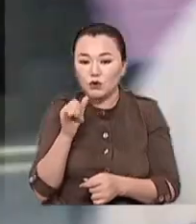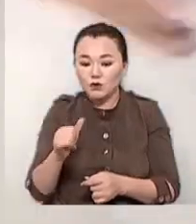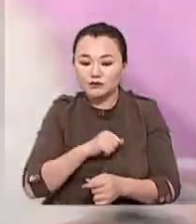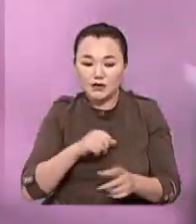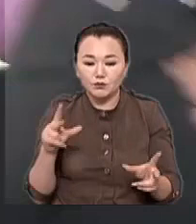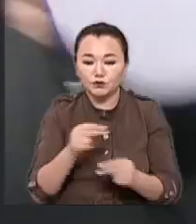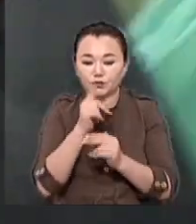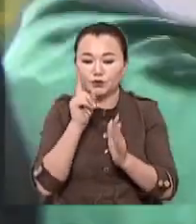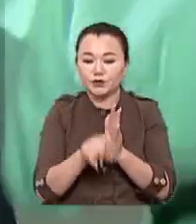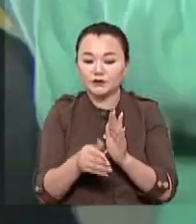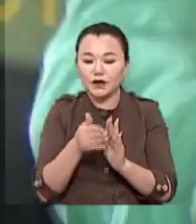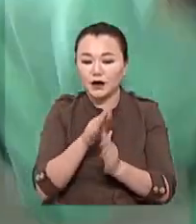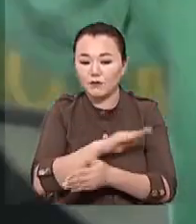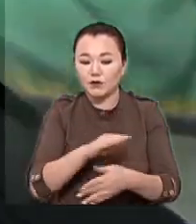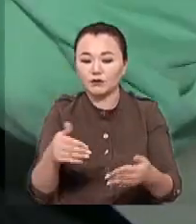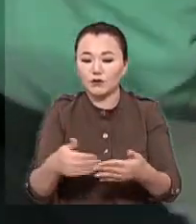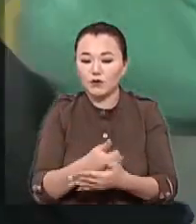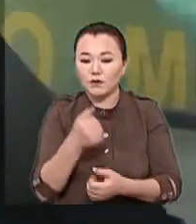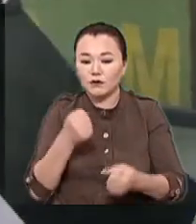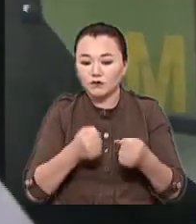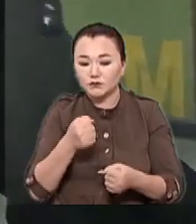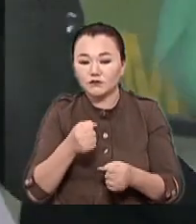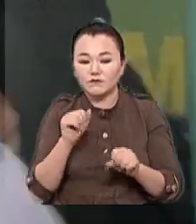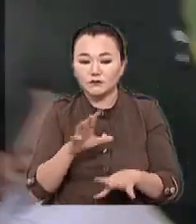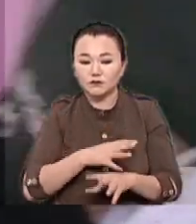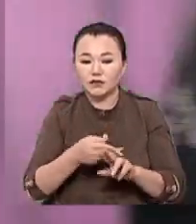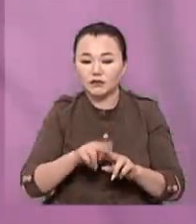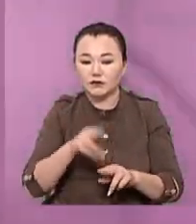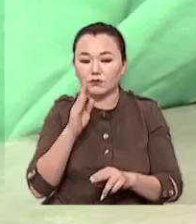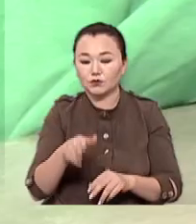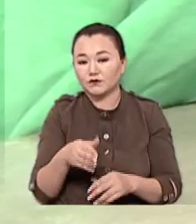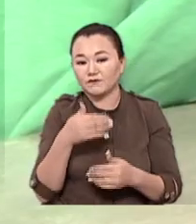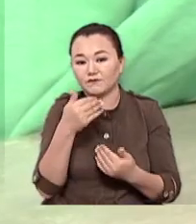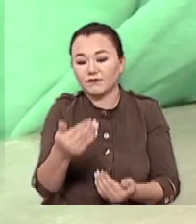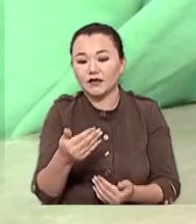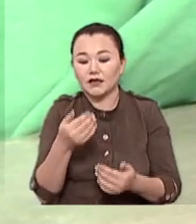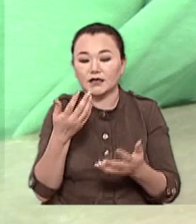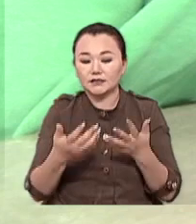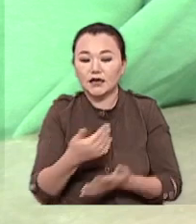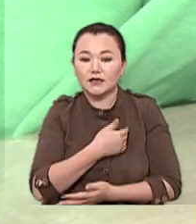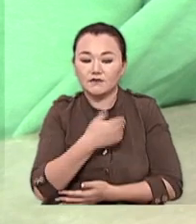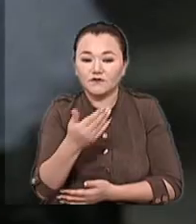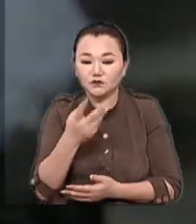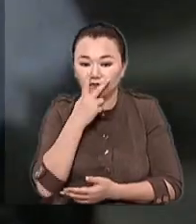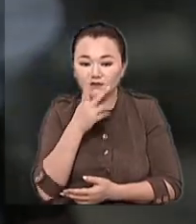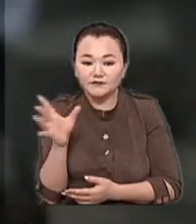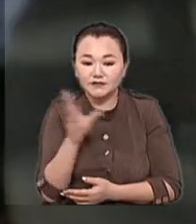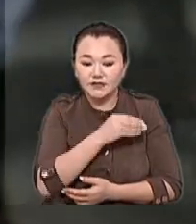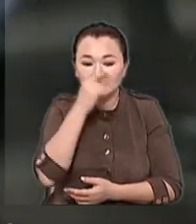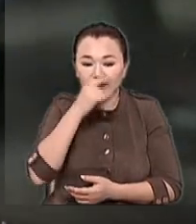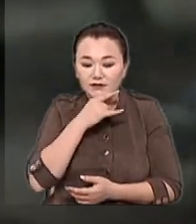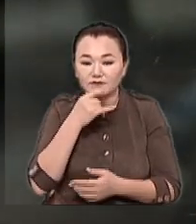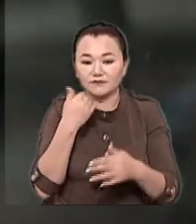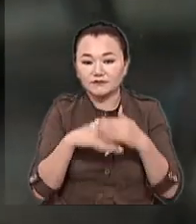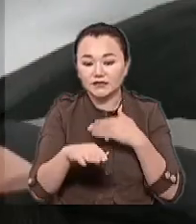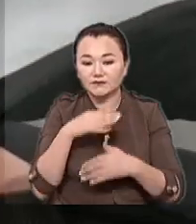удачливые уедут домой на новом авто. Возможно, это будете именно вы. Если хотите, чтобы вас увидели, видела вся страна,